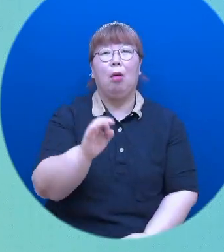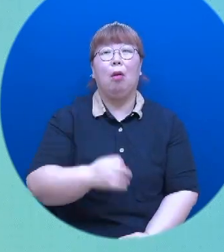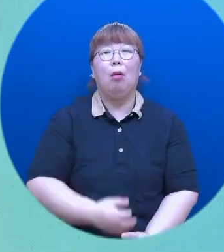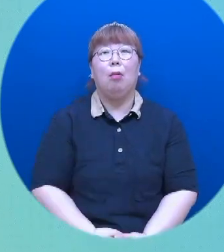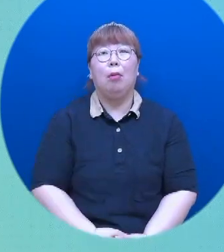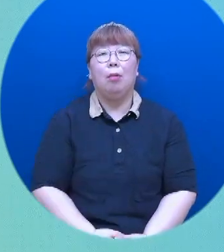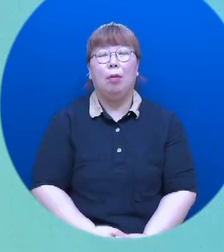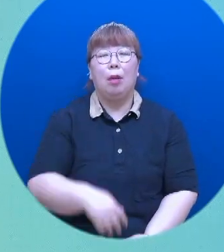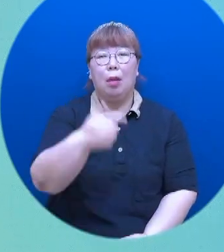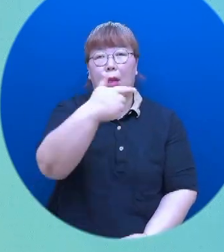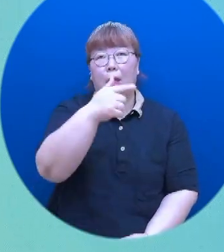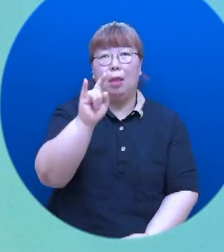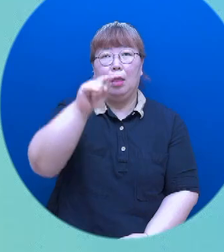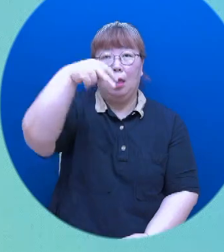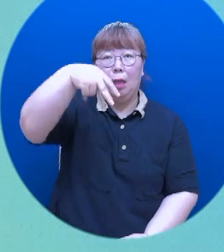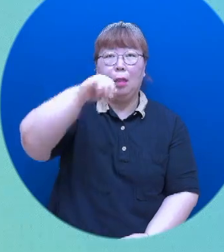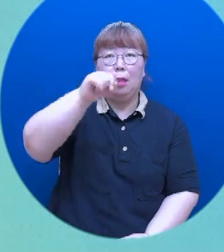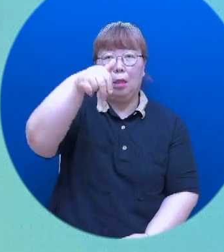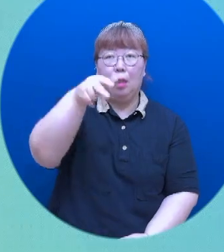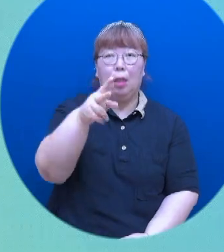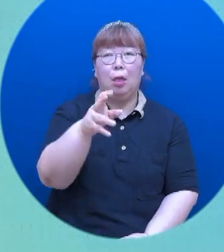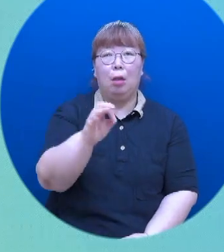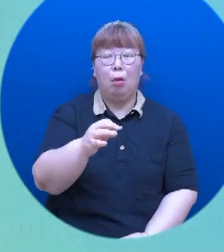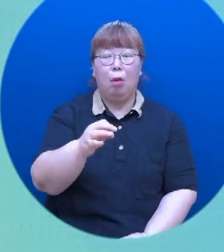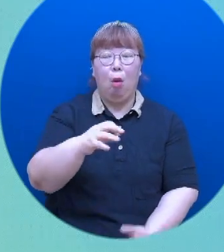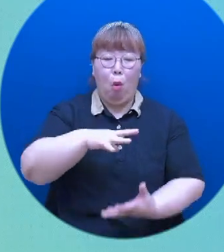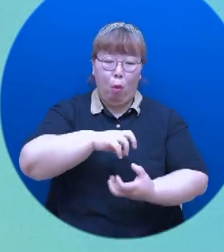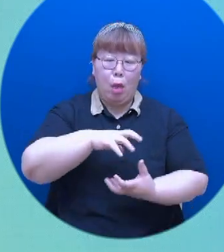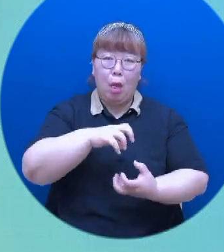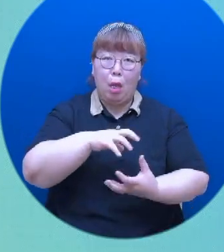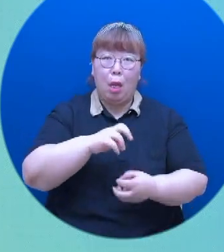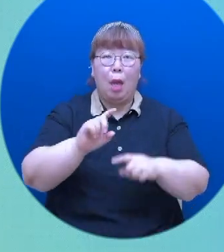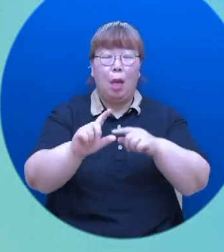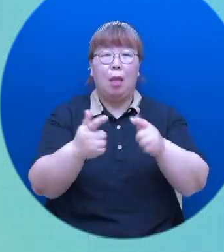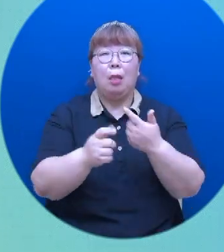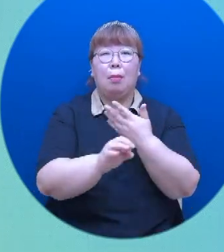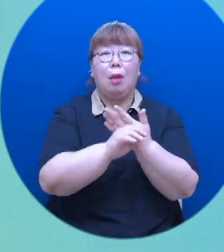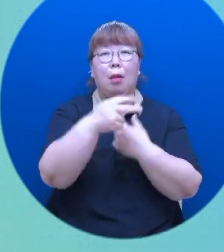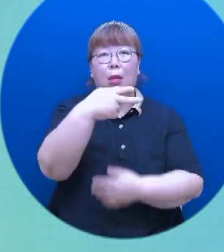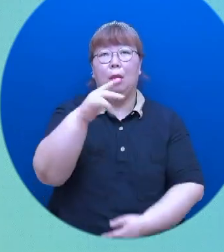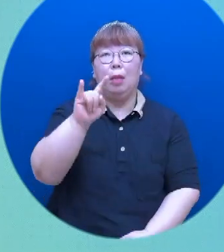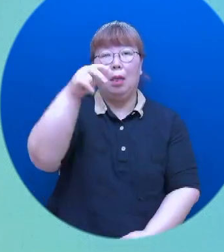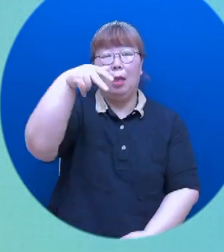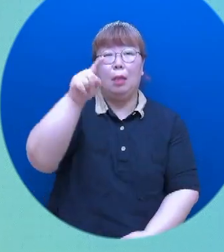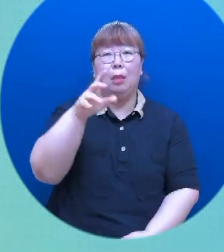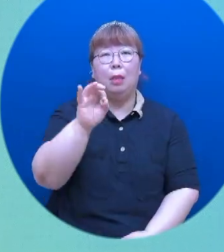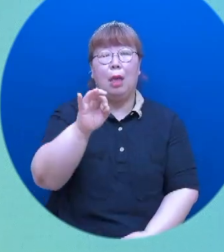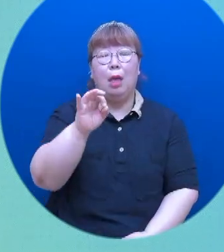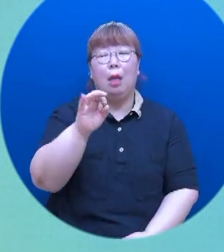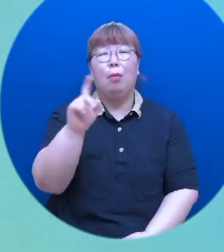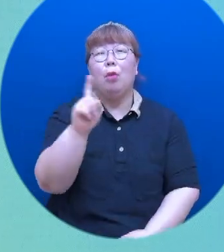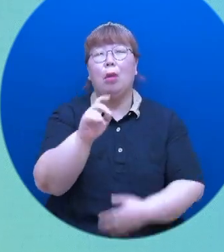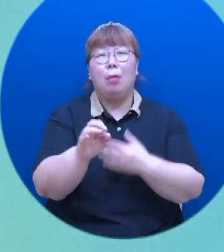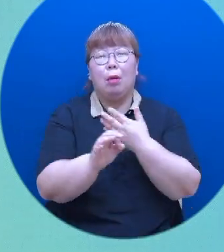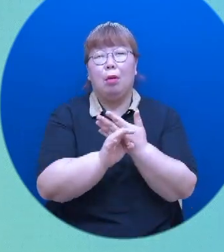알죠? 위내시경, 대장내시경. 보이지 않는 것을 보는